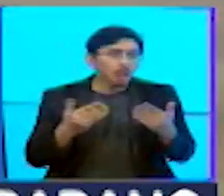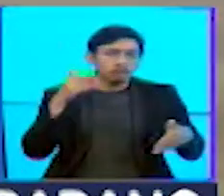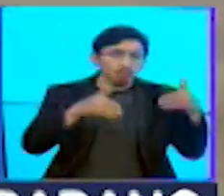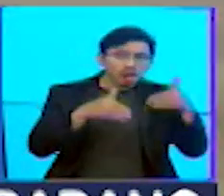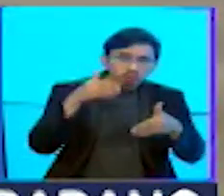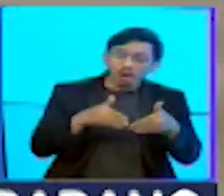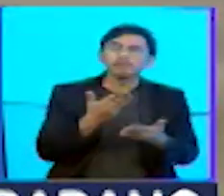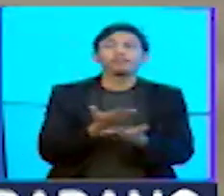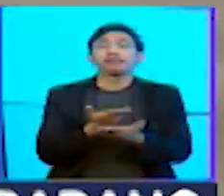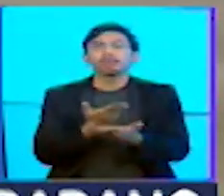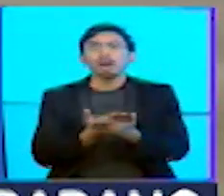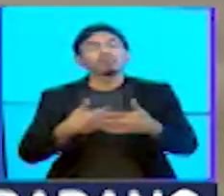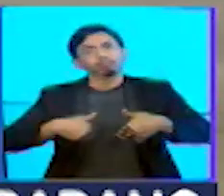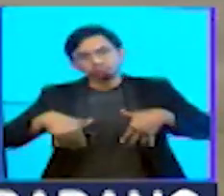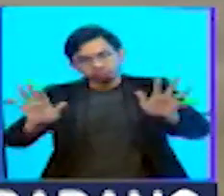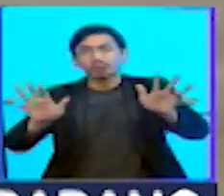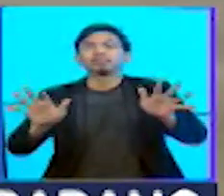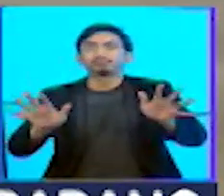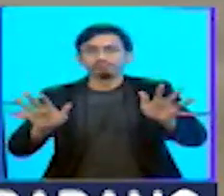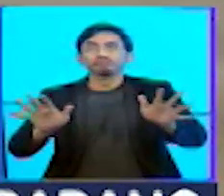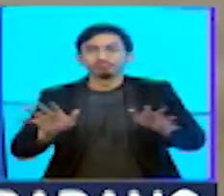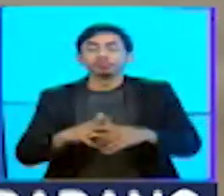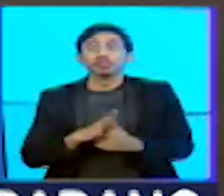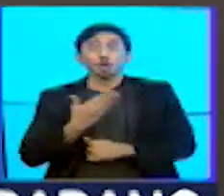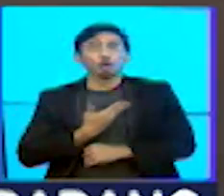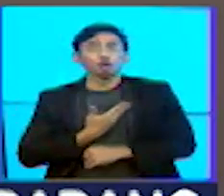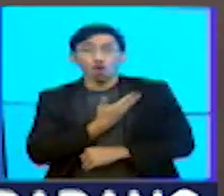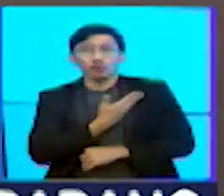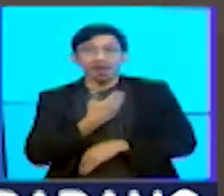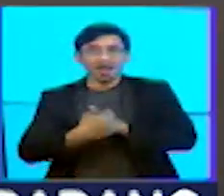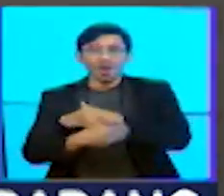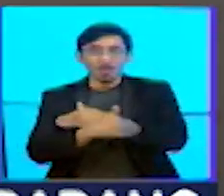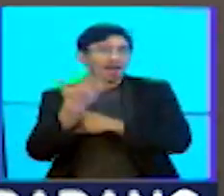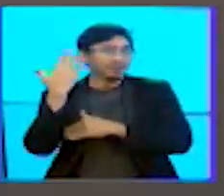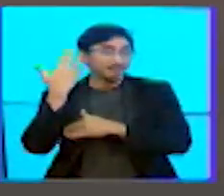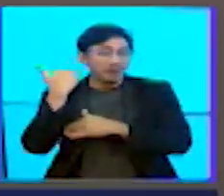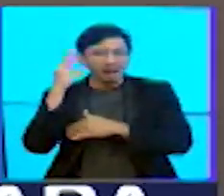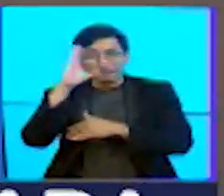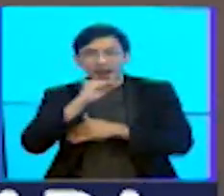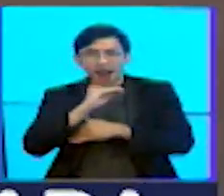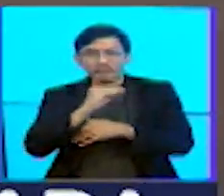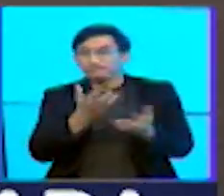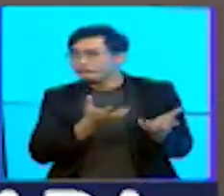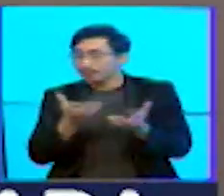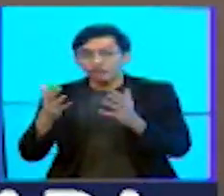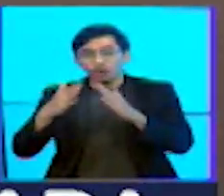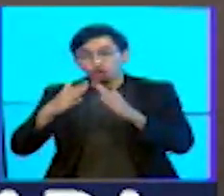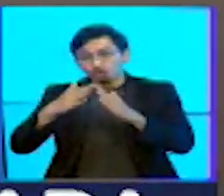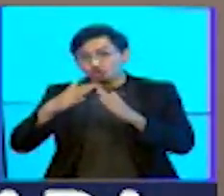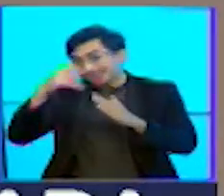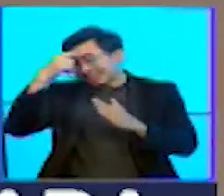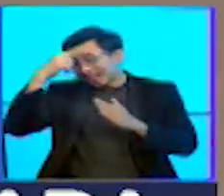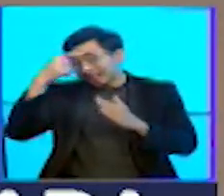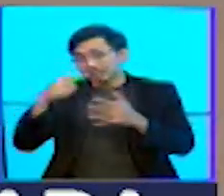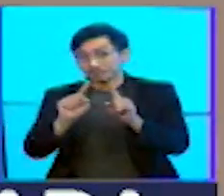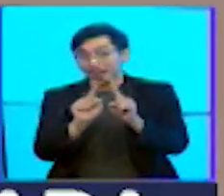juga pemirsa bahwa 11 korban luka yang telah dilarikan pada malam hari kemarin ini, satu di antaranya